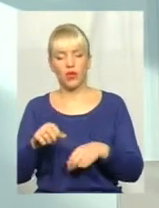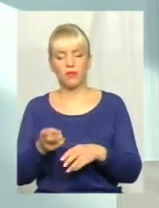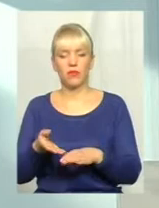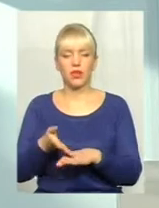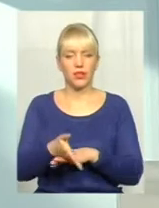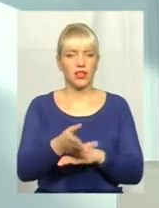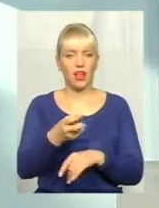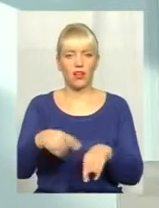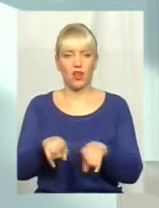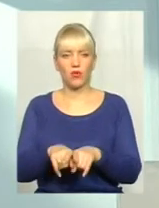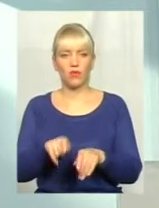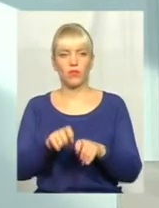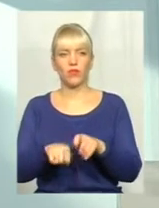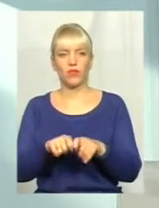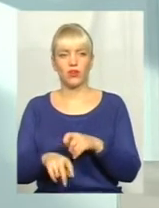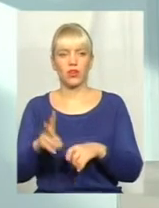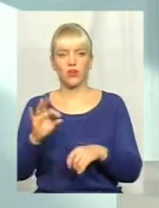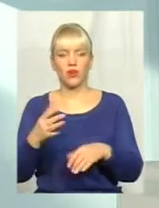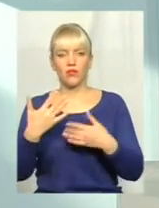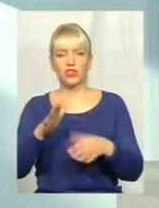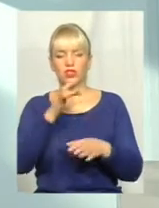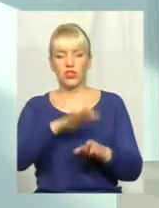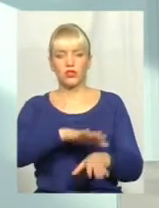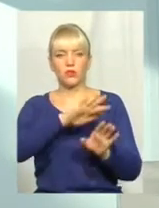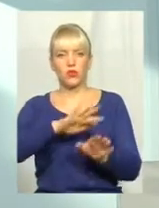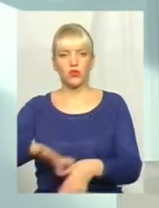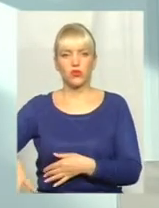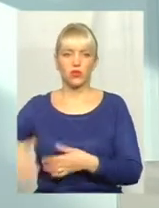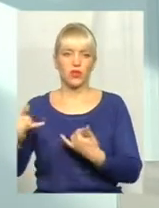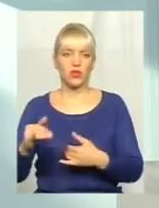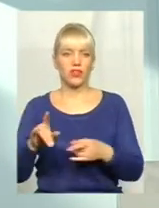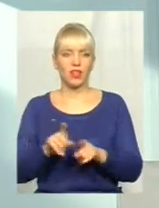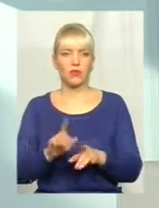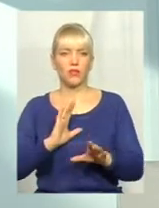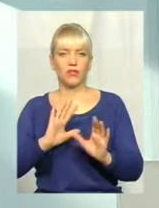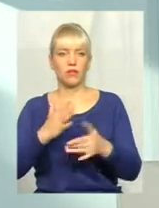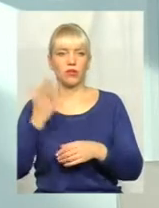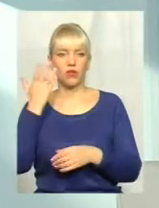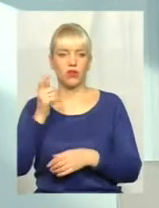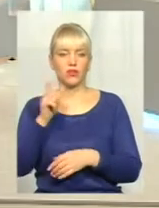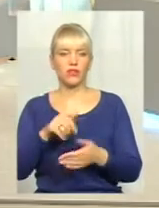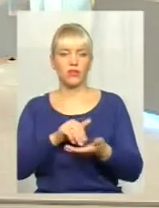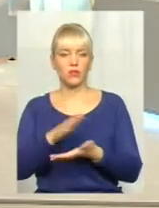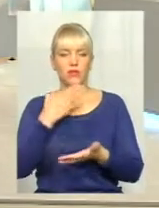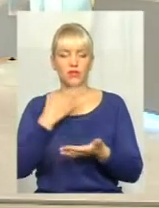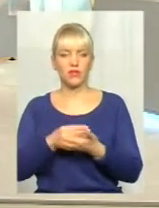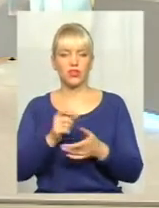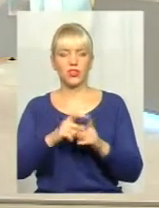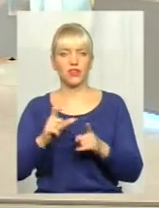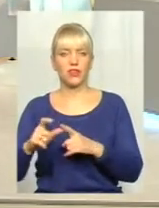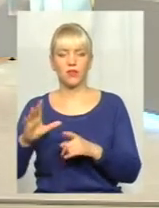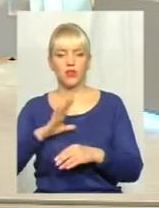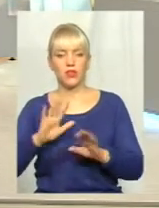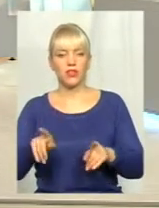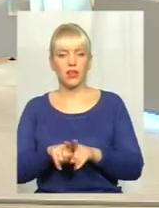таку перевірку, але повірте, що проходив час, були випадки, що людина відмовлялася від своїх слів, були випадки, що